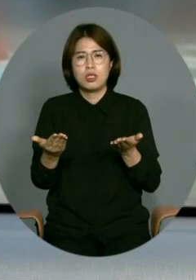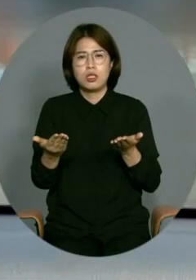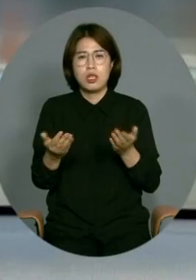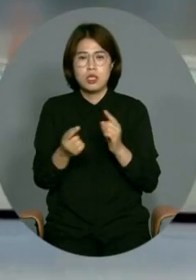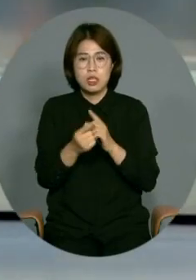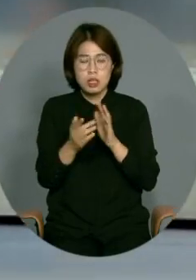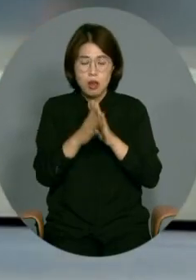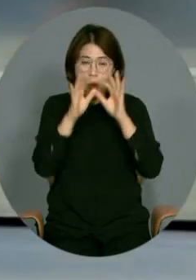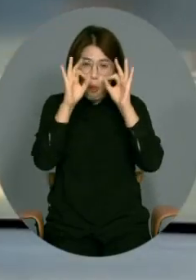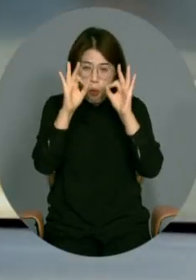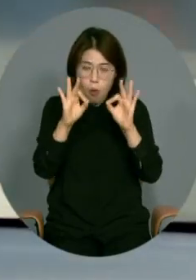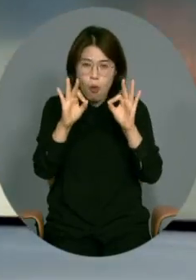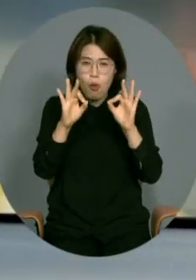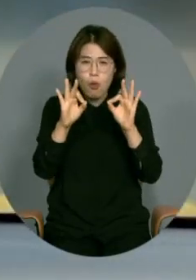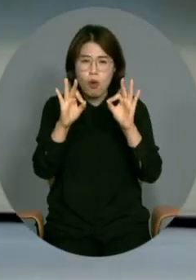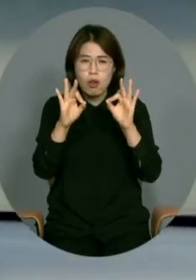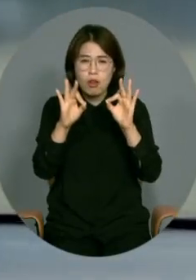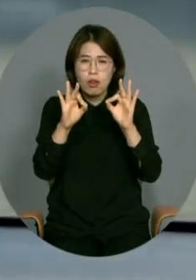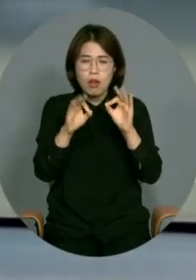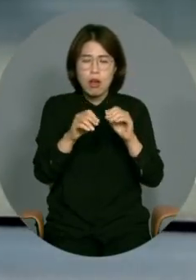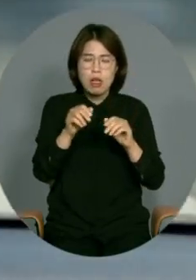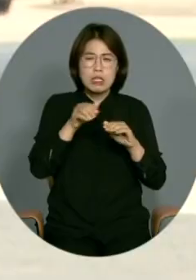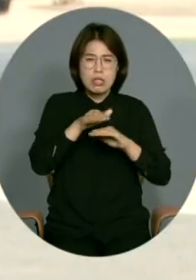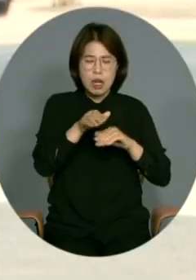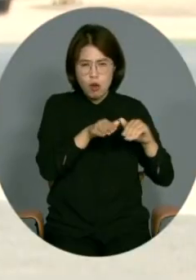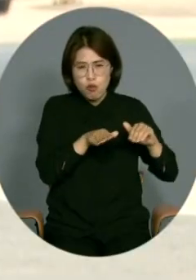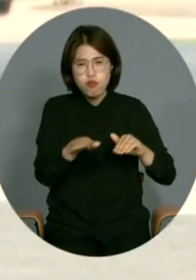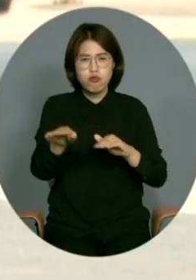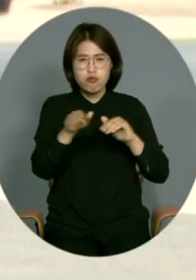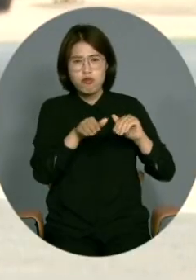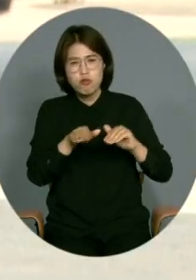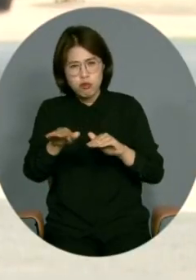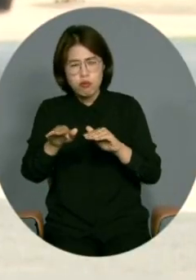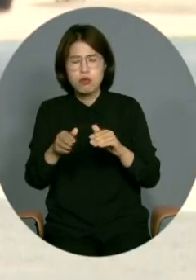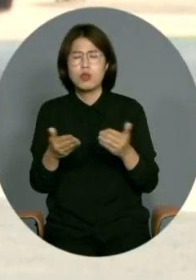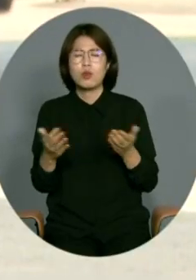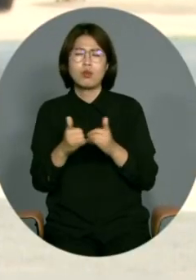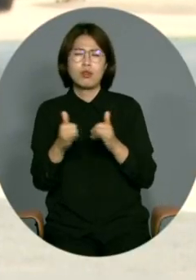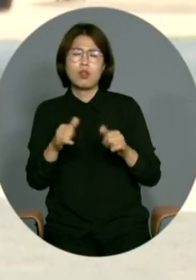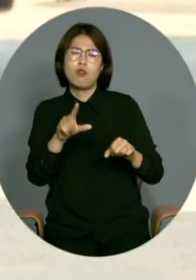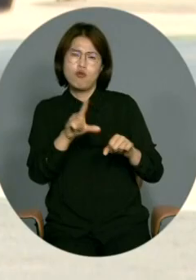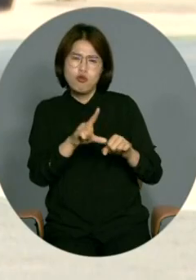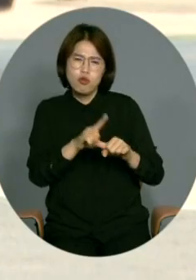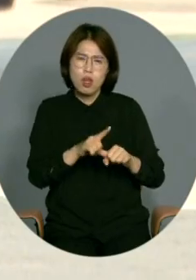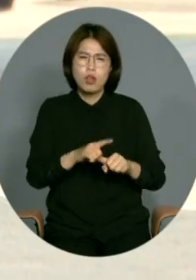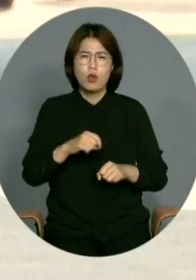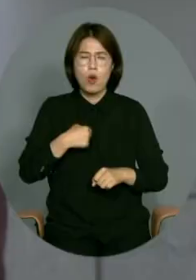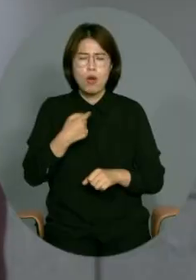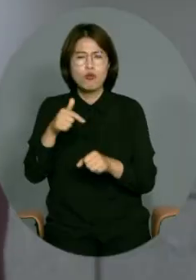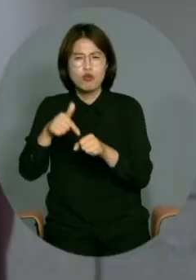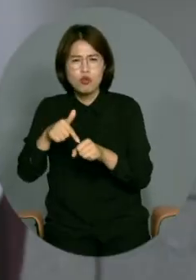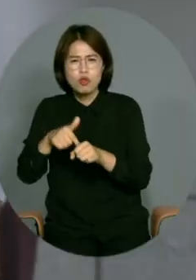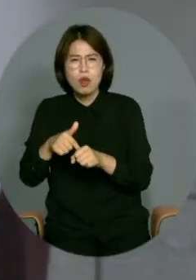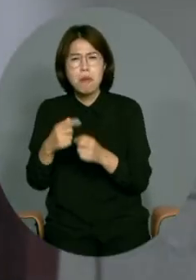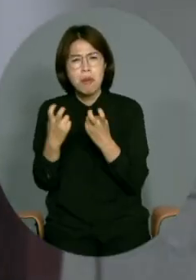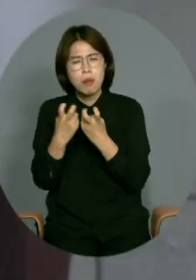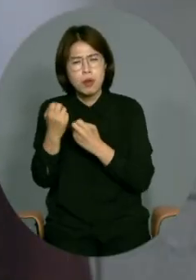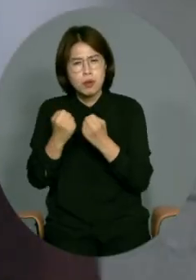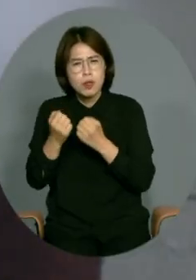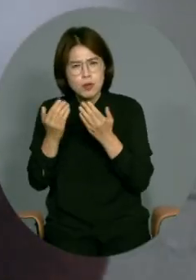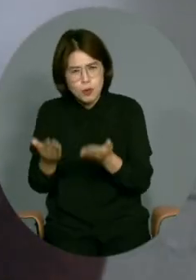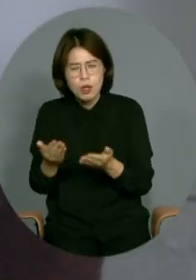해당 주유소를 살펴보니 시도 때도 없이 들어오는 차량에 노동자는 LP가스 충전하랴, 셀프 주유소 이용법